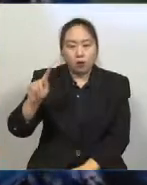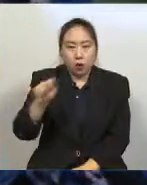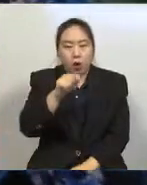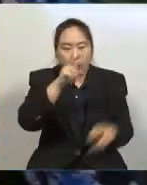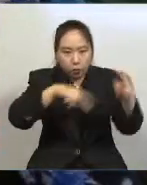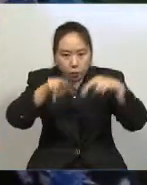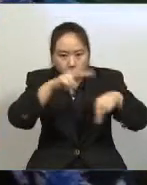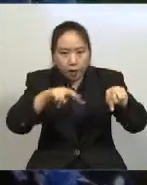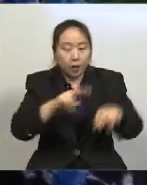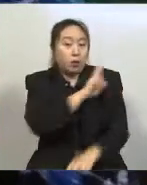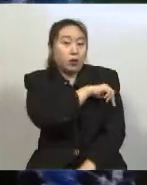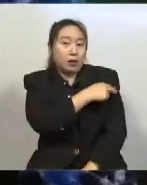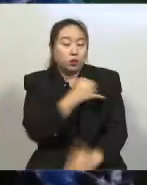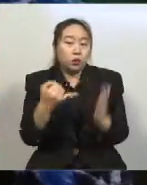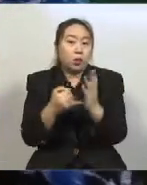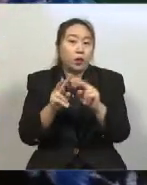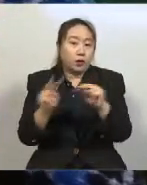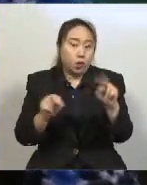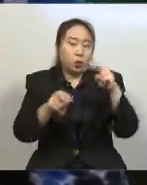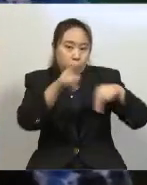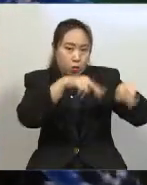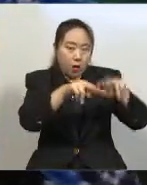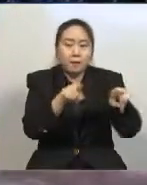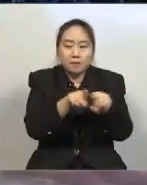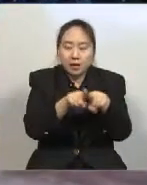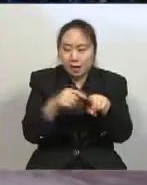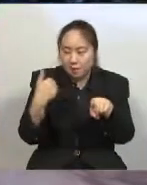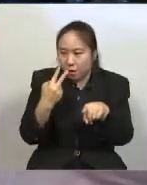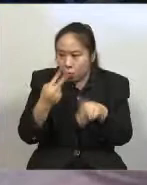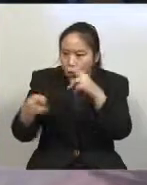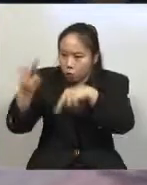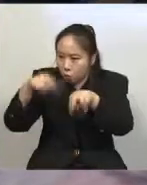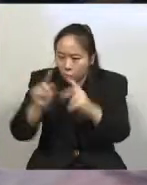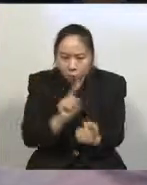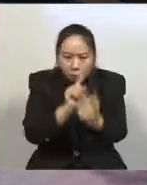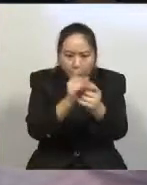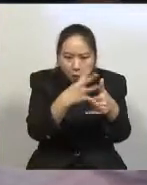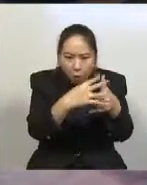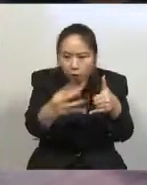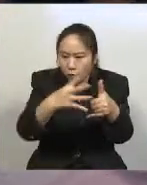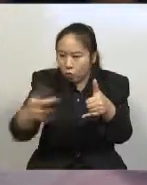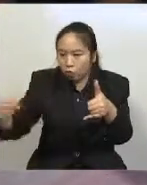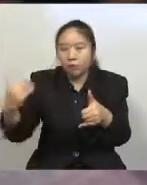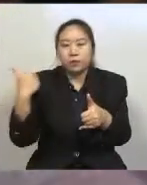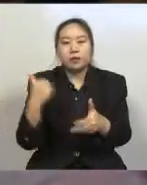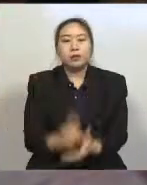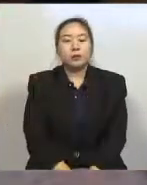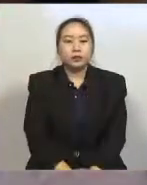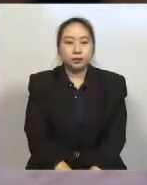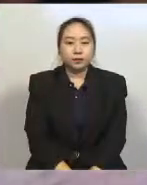สาธารณสุขจังหวัดนนทบุรีเช่นเดียวกับอีกหลายคนนะครับที่ตรวจพบการติดเชื้อในพื้นที่ครับ